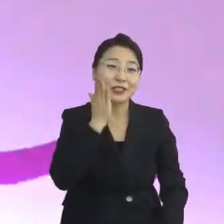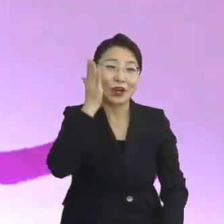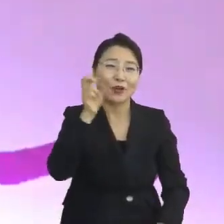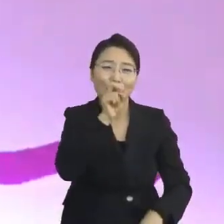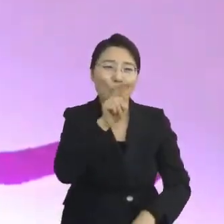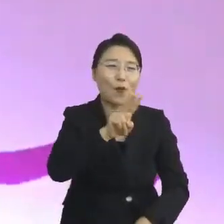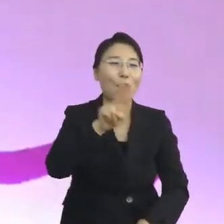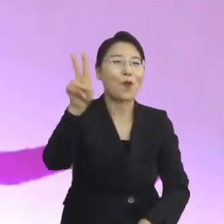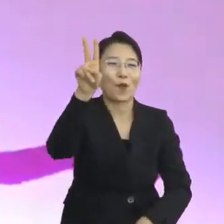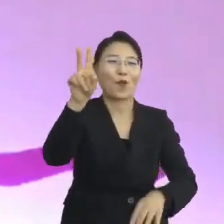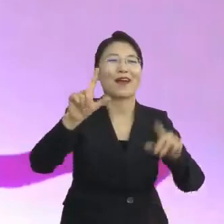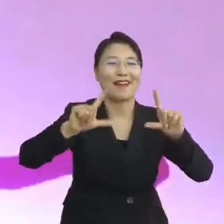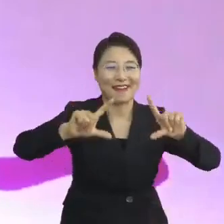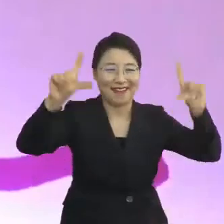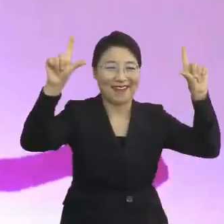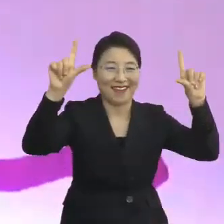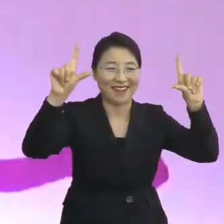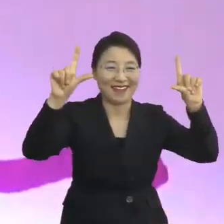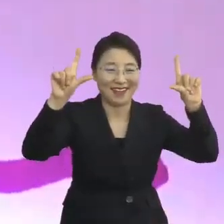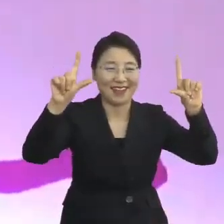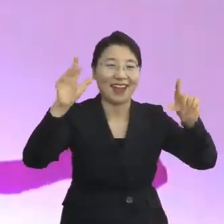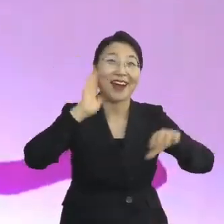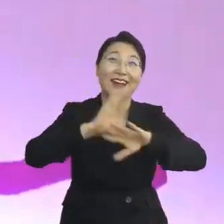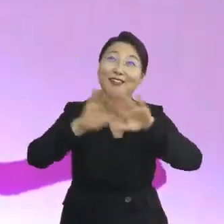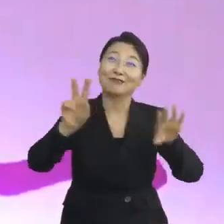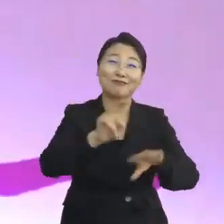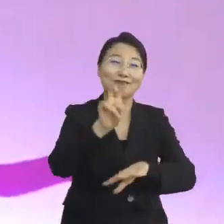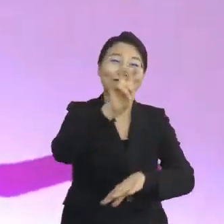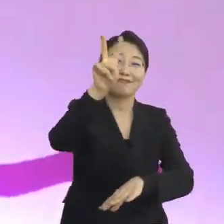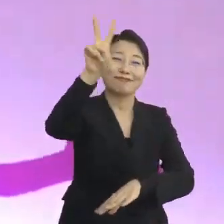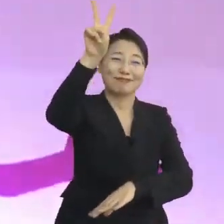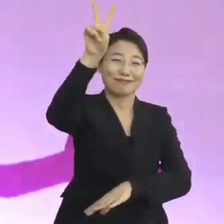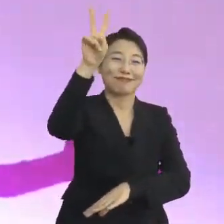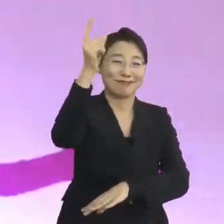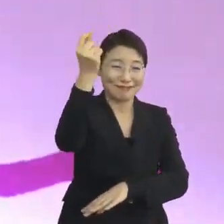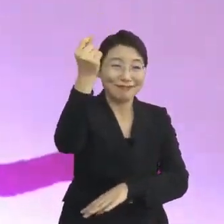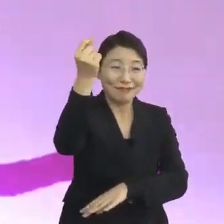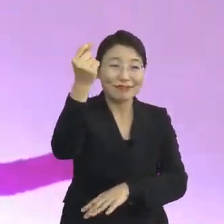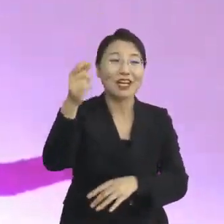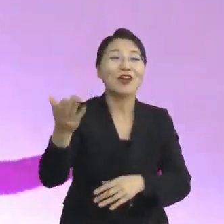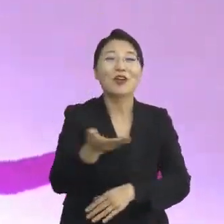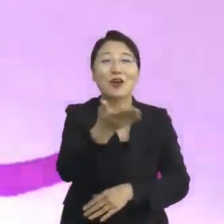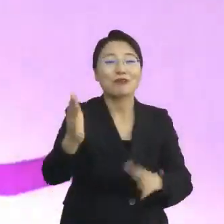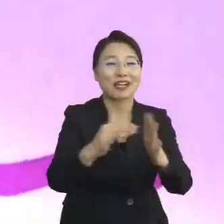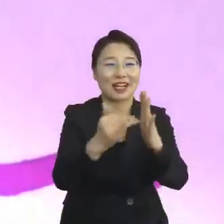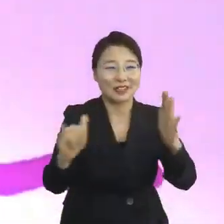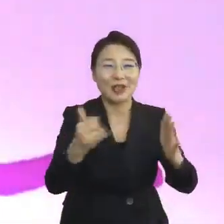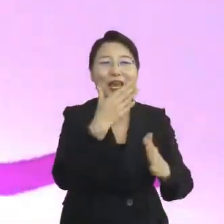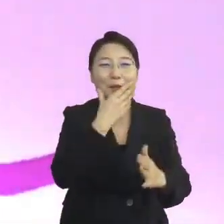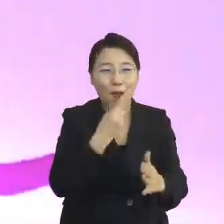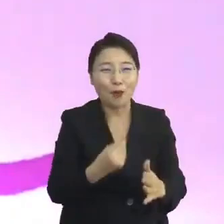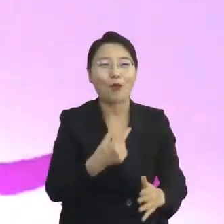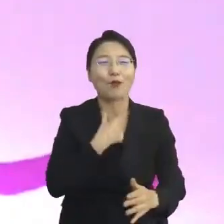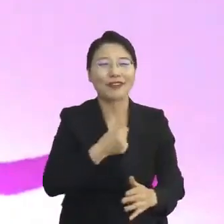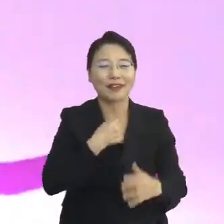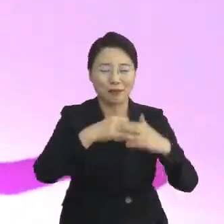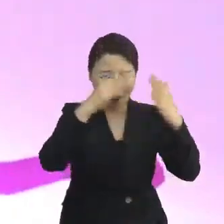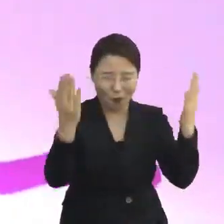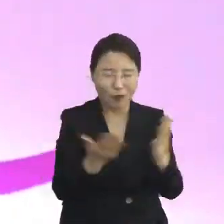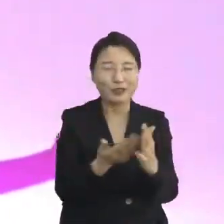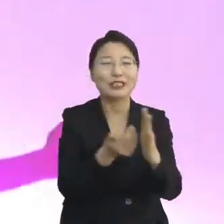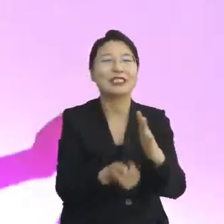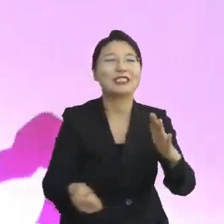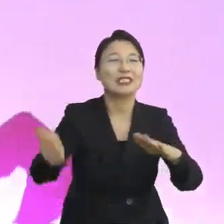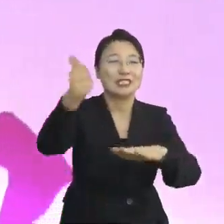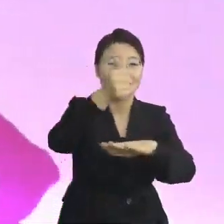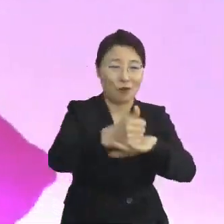해가 왔습니다. 국민 여러분 가정에 행복이 가득하고 소원 성취하시는 한 해가